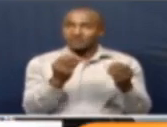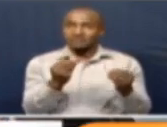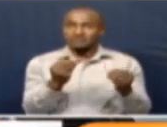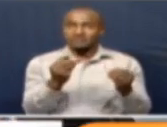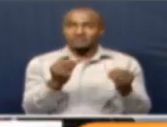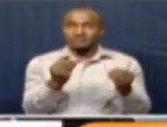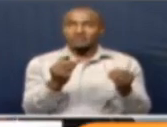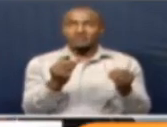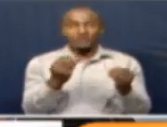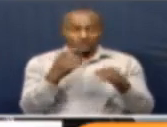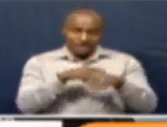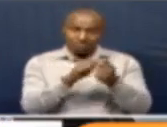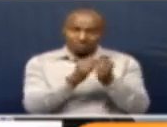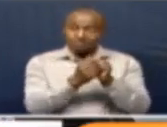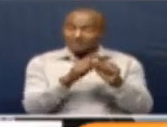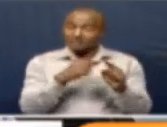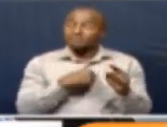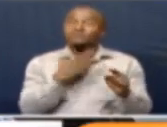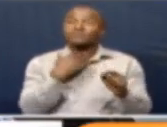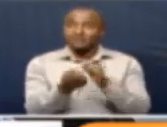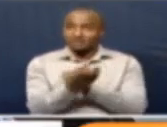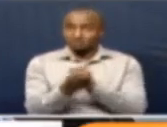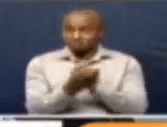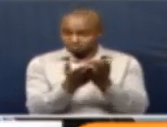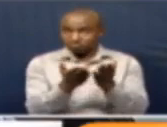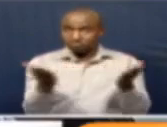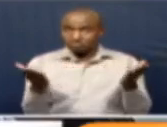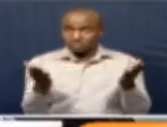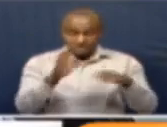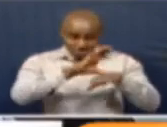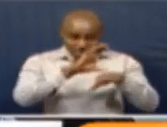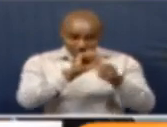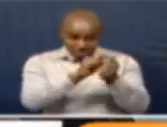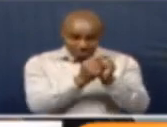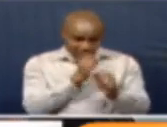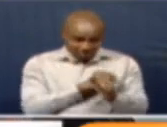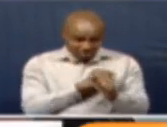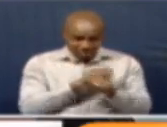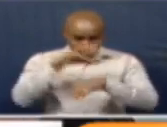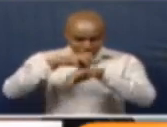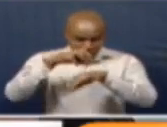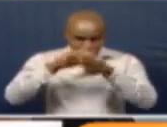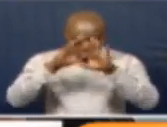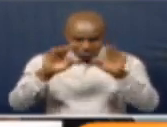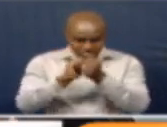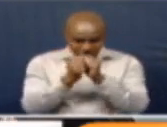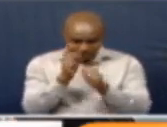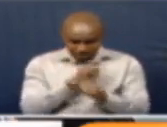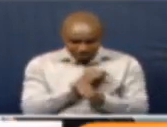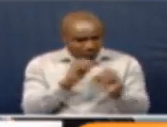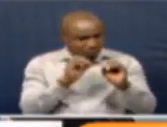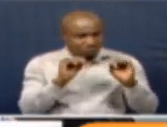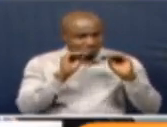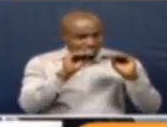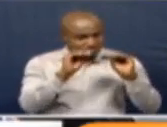huu umebadilika. Lakini nataka kuambia, makanisa yalibadilika, misikiti ilibadilika, haikubadilika, mafundisho ni yale